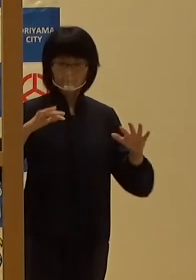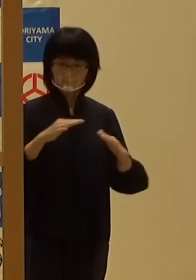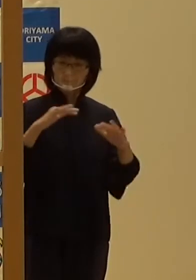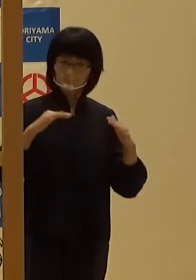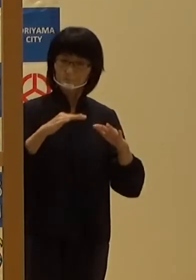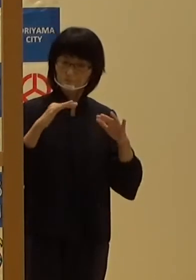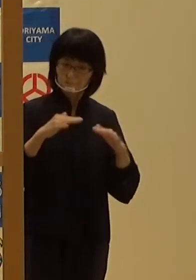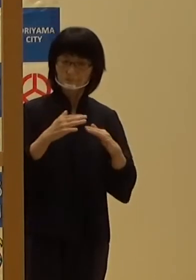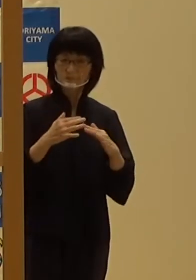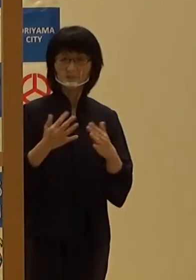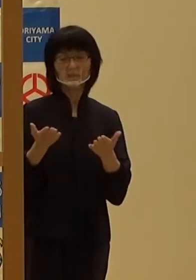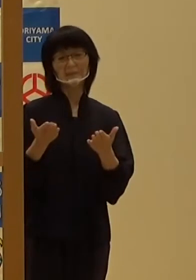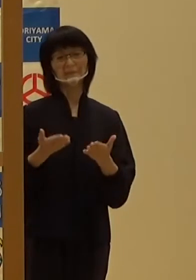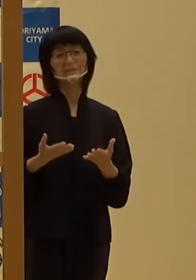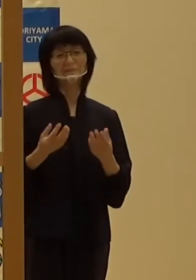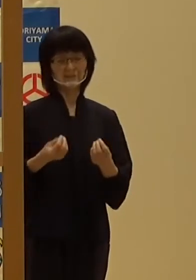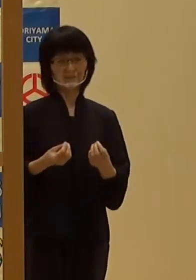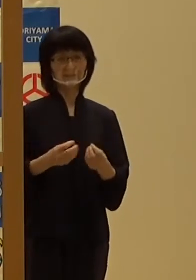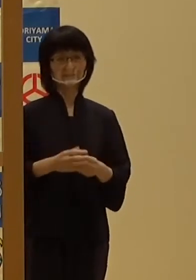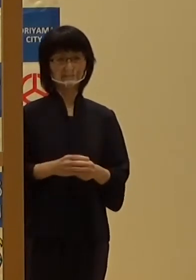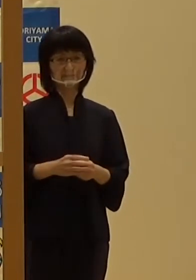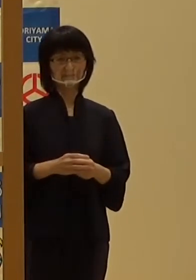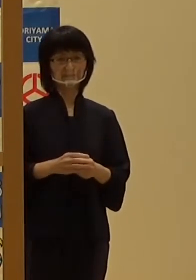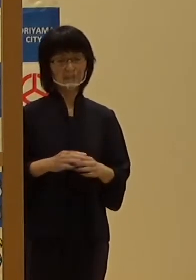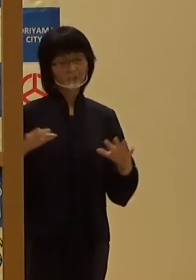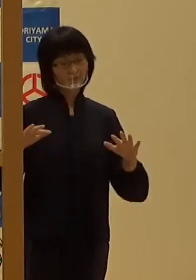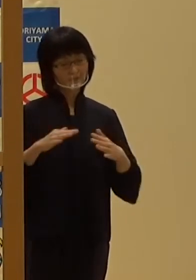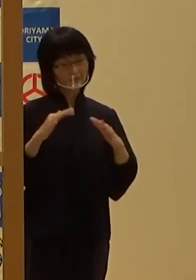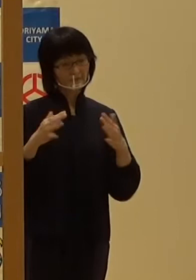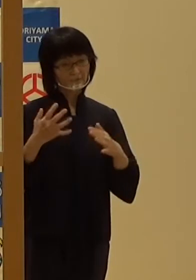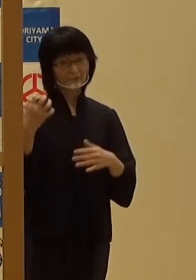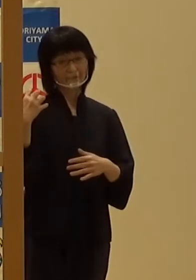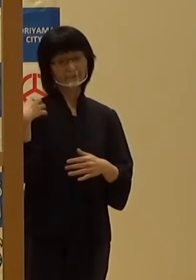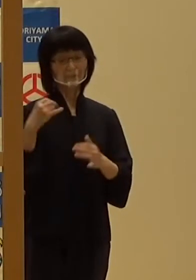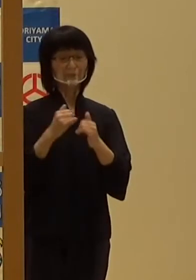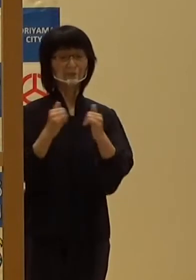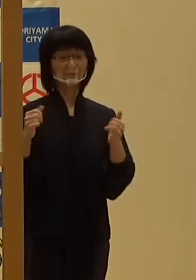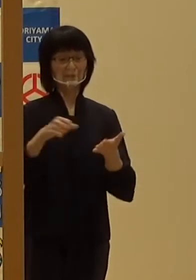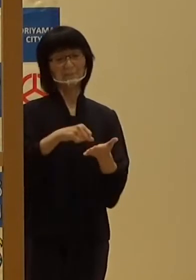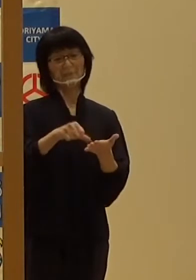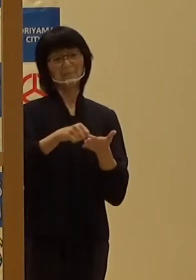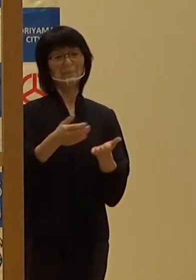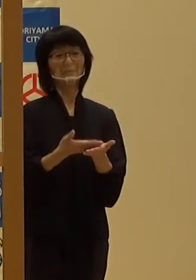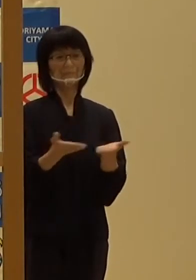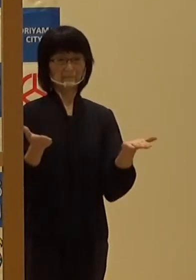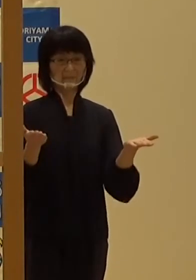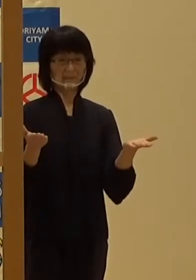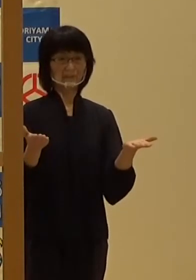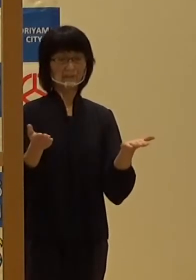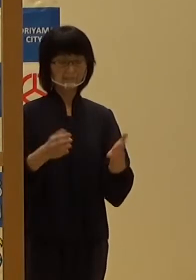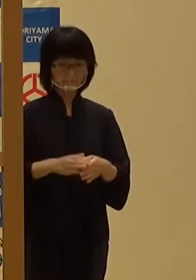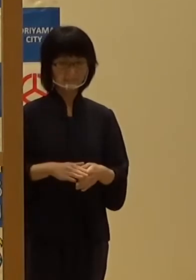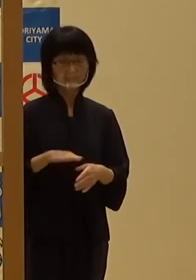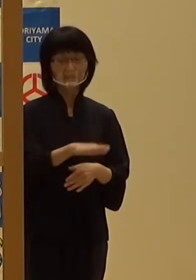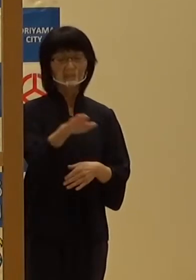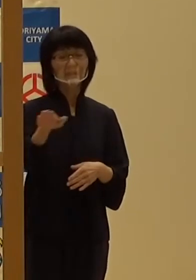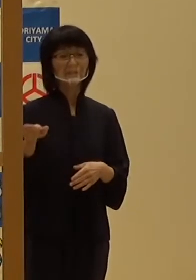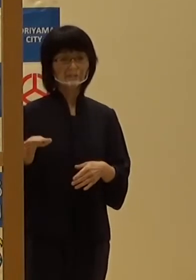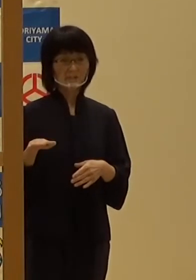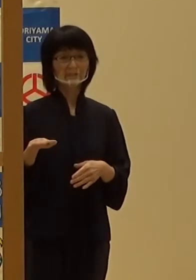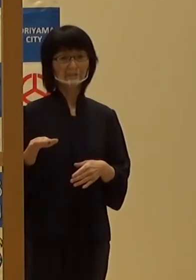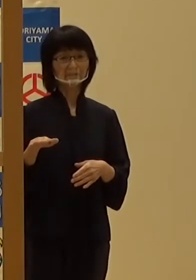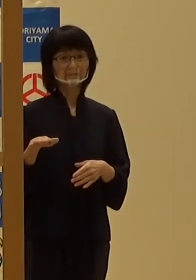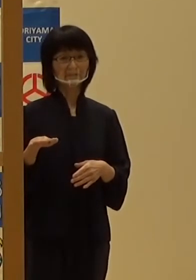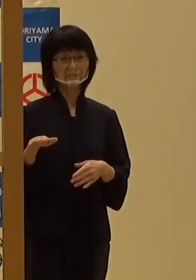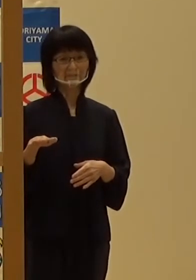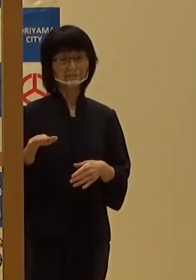ました。審査くださった方の名簿もお配りしておりますが、いずれもこの分野についてですね、大変